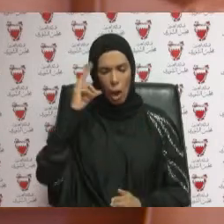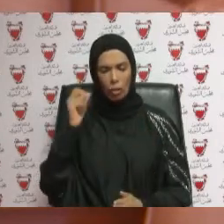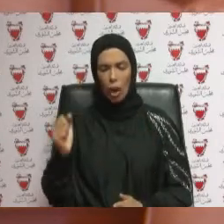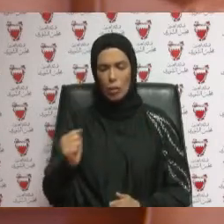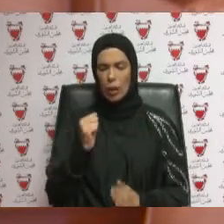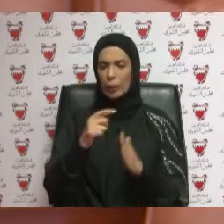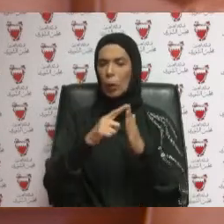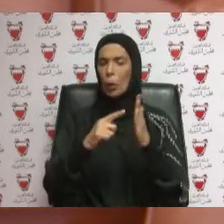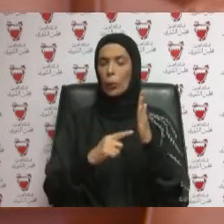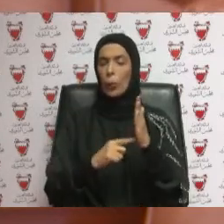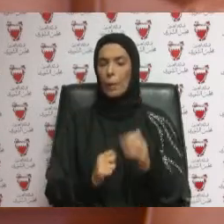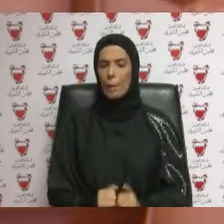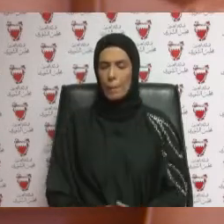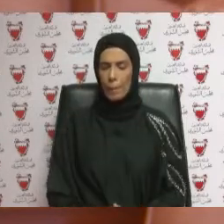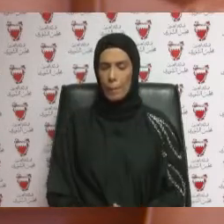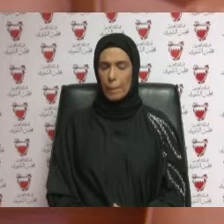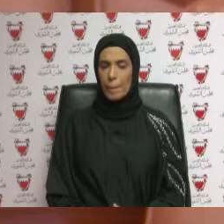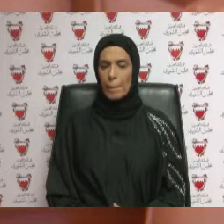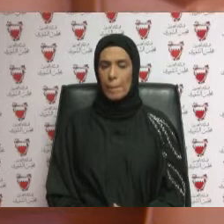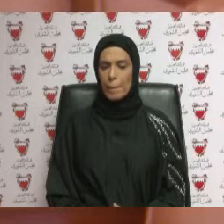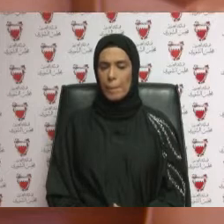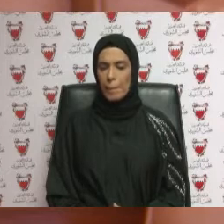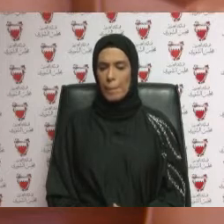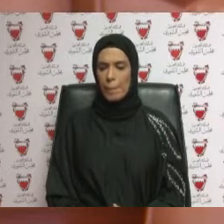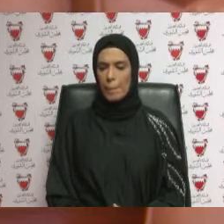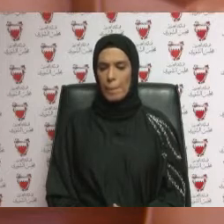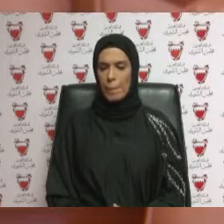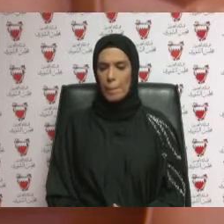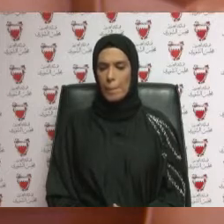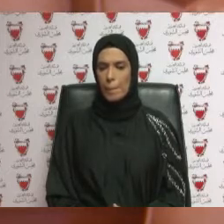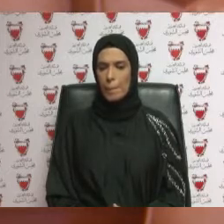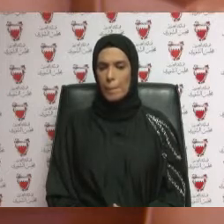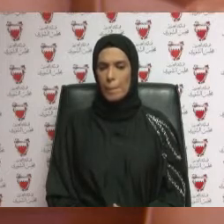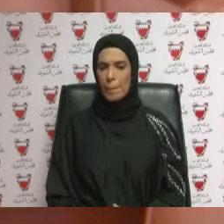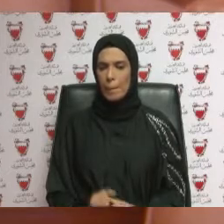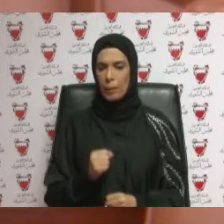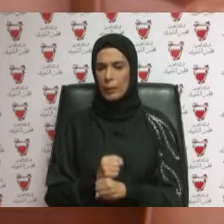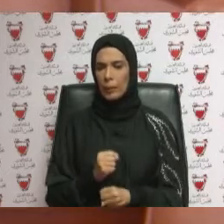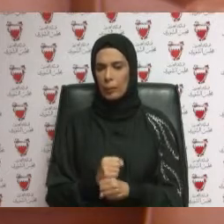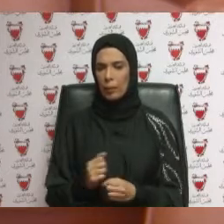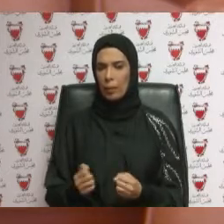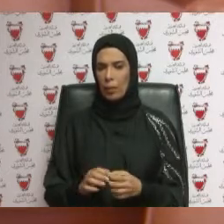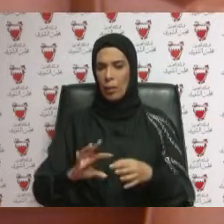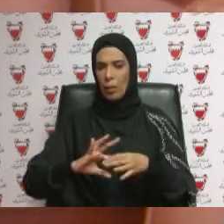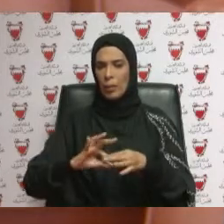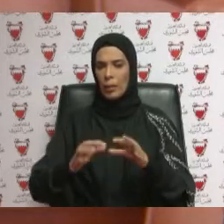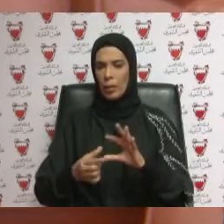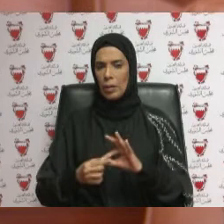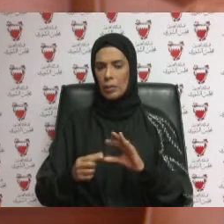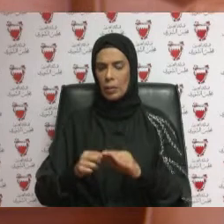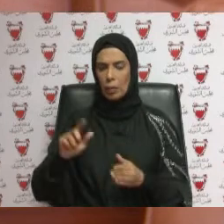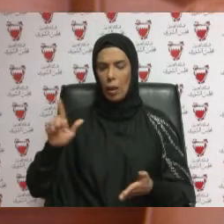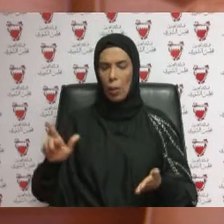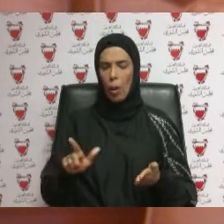له، بحسب يعني عملي مع الجمعيات العمالة الوافدة،